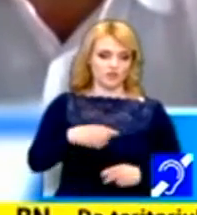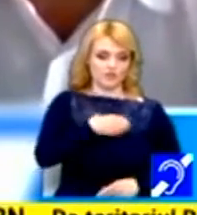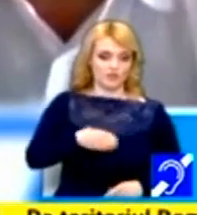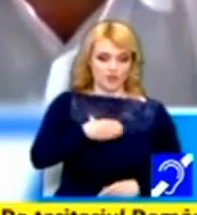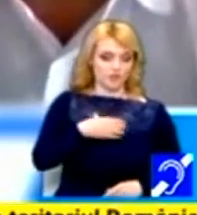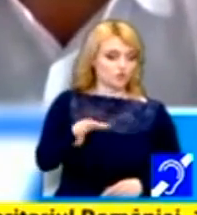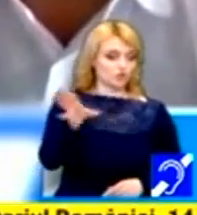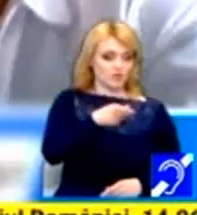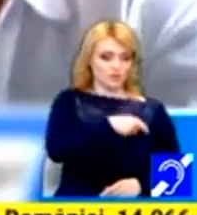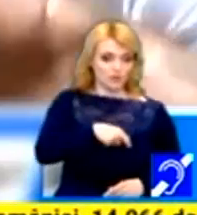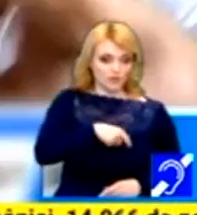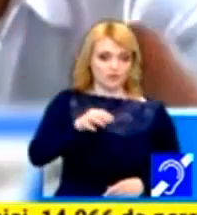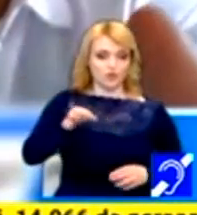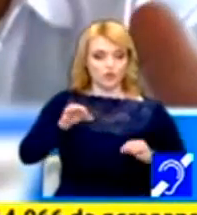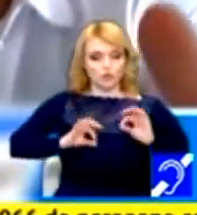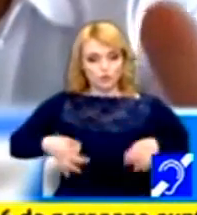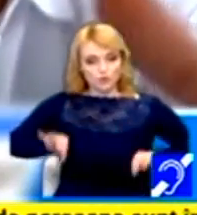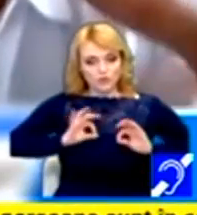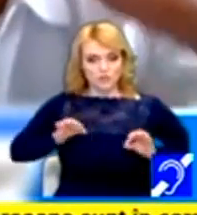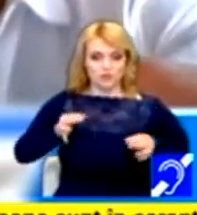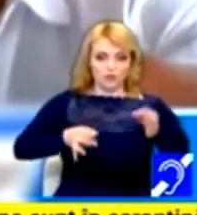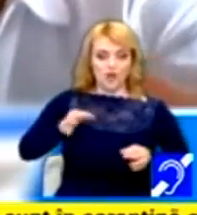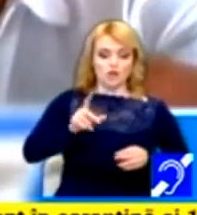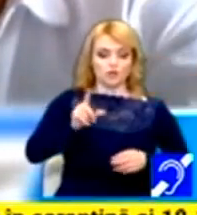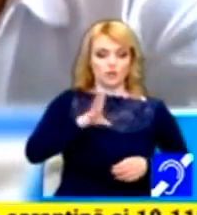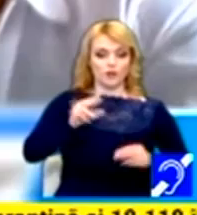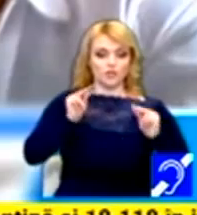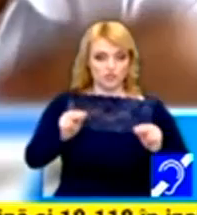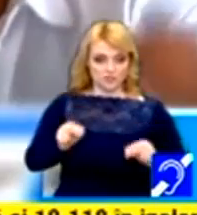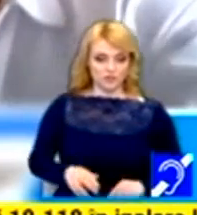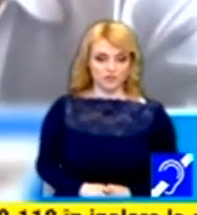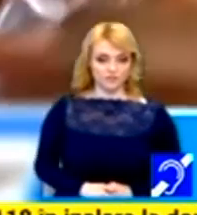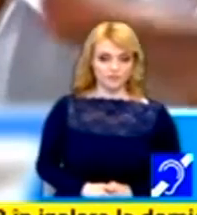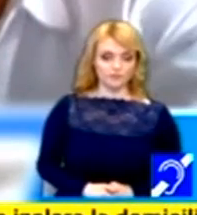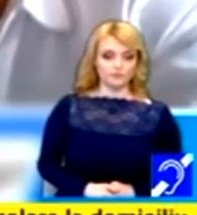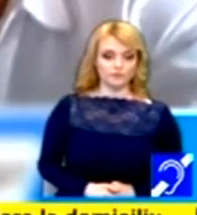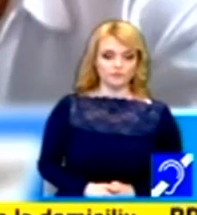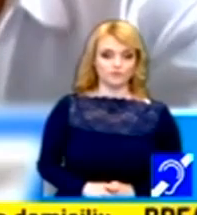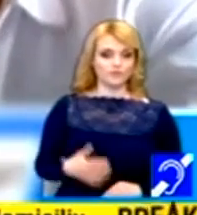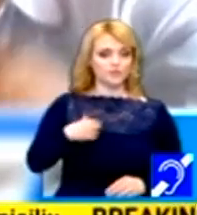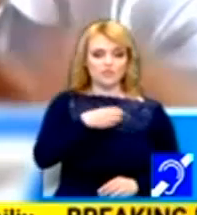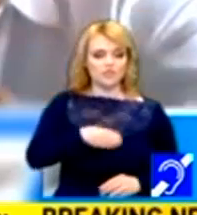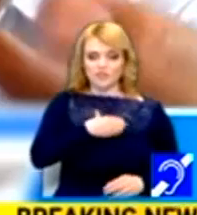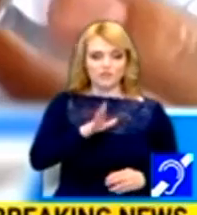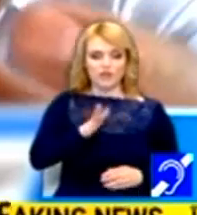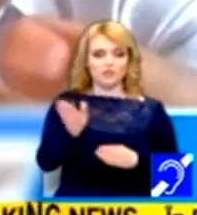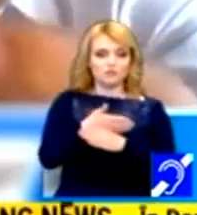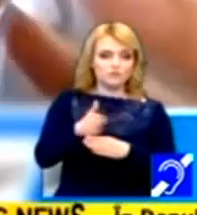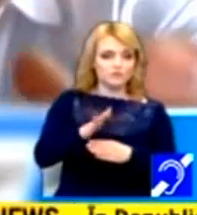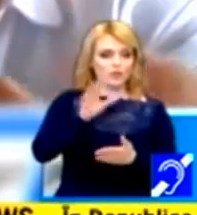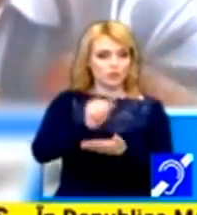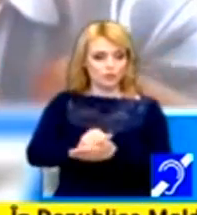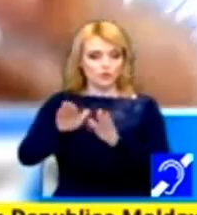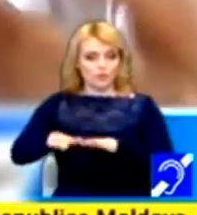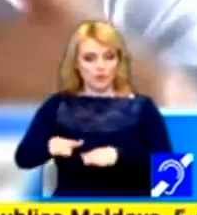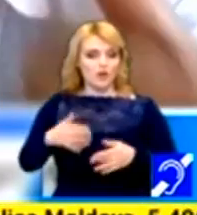demnitarilor în fața legii. Altfel spus, nu ne concentrăm acum pe majorități, pe împărțieli de funcții, ne